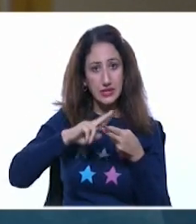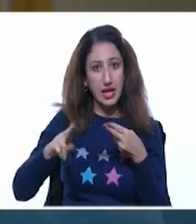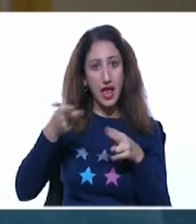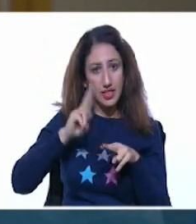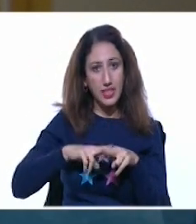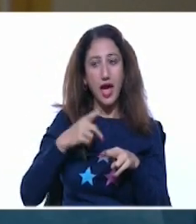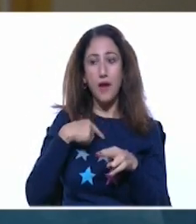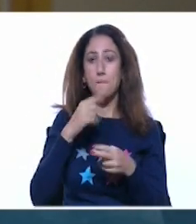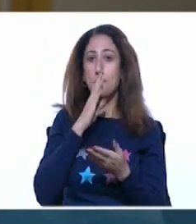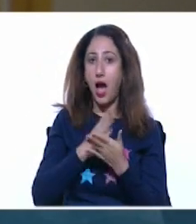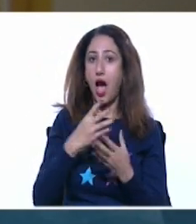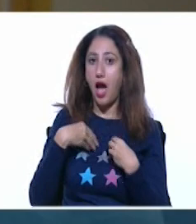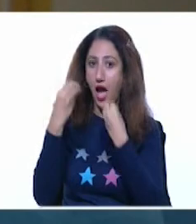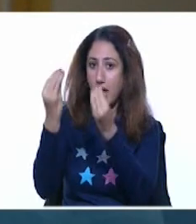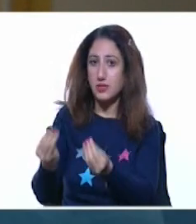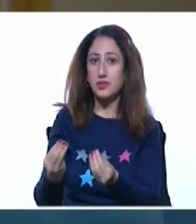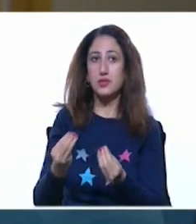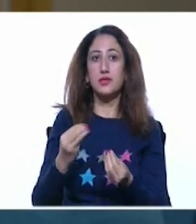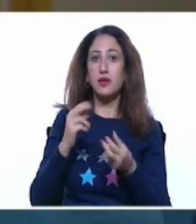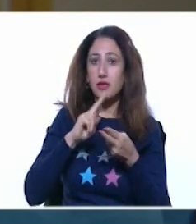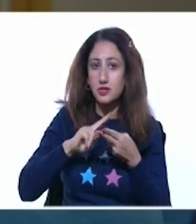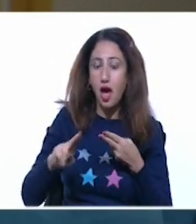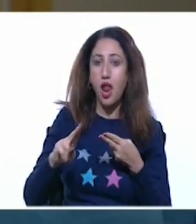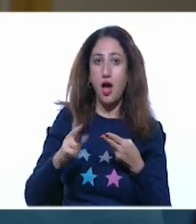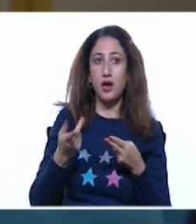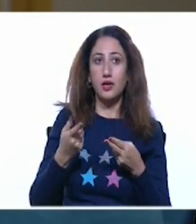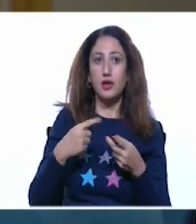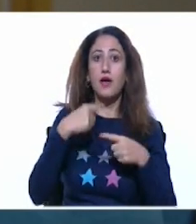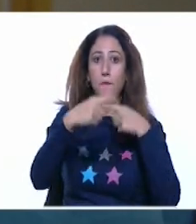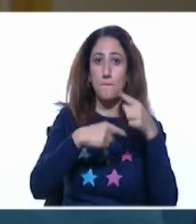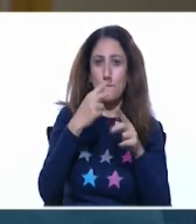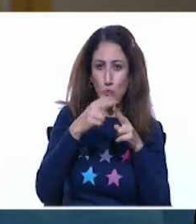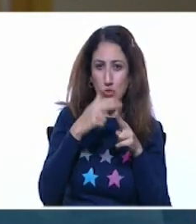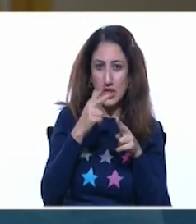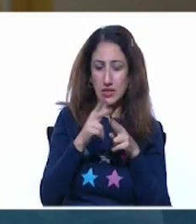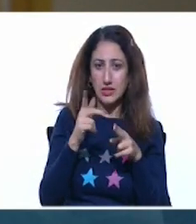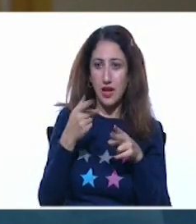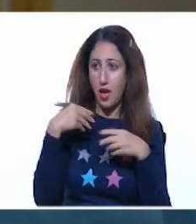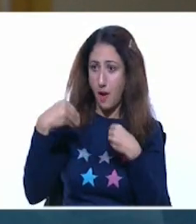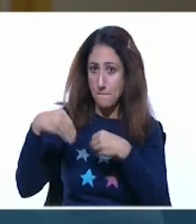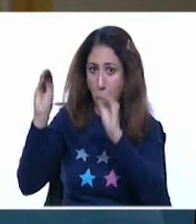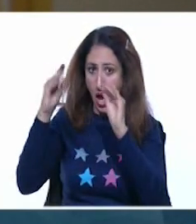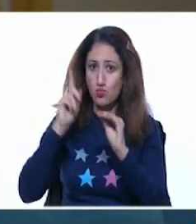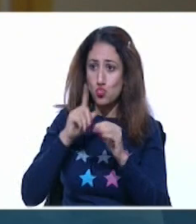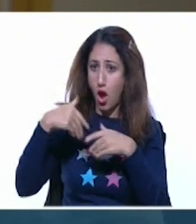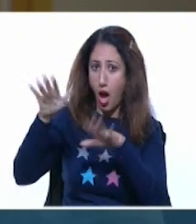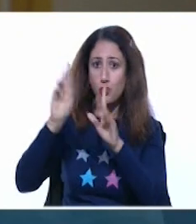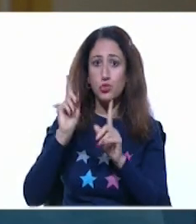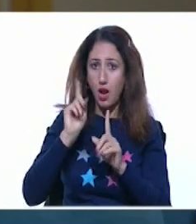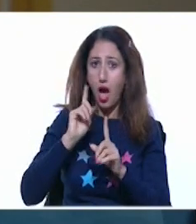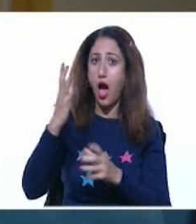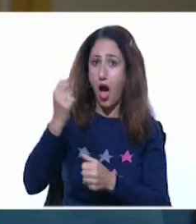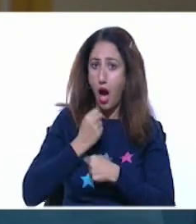حقك، طب انا هرضيكي، بس ارجعي يعني. هو طول الحلقات هو مش بايع منى، بالعكس هو عايزها، يقول